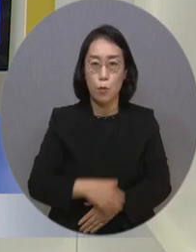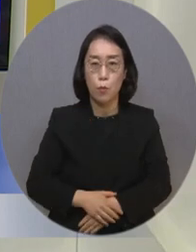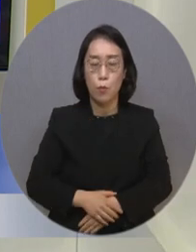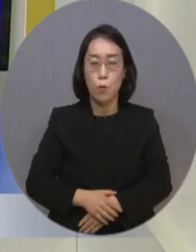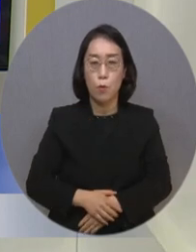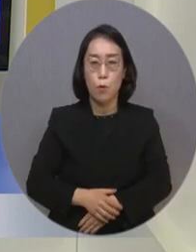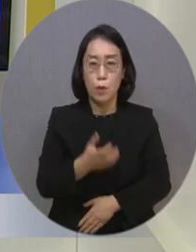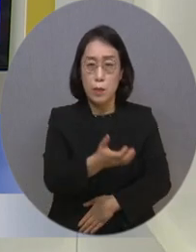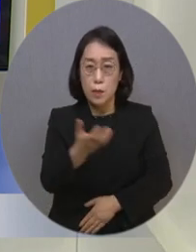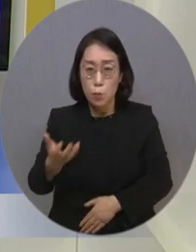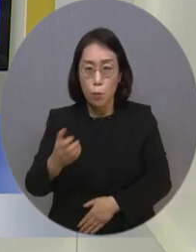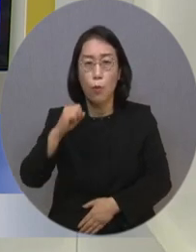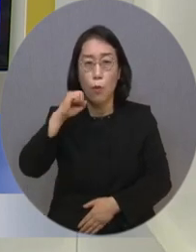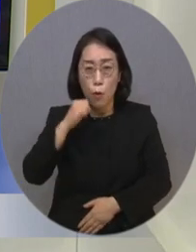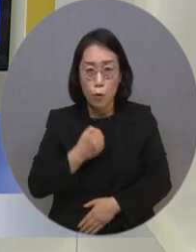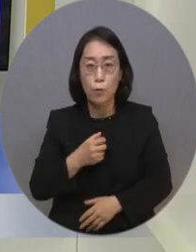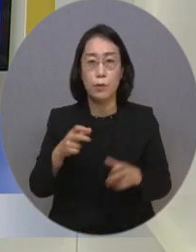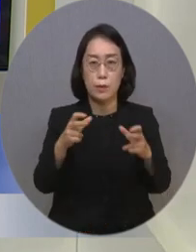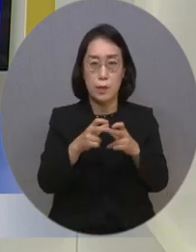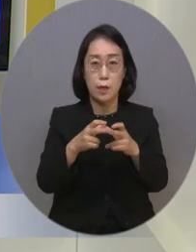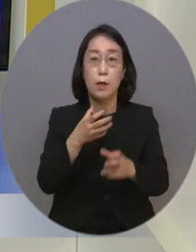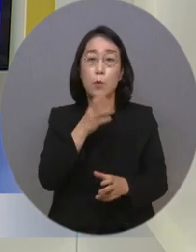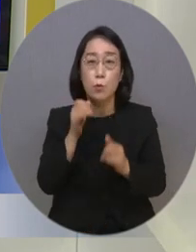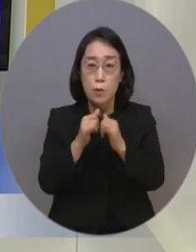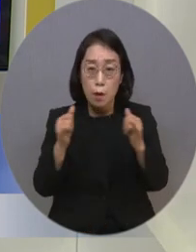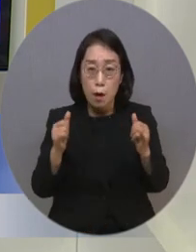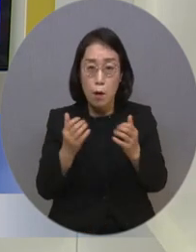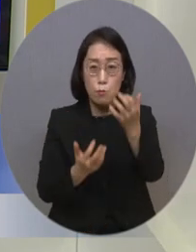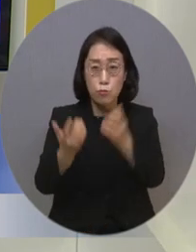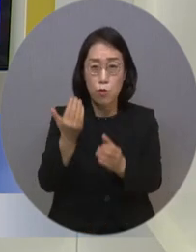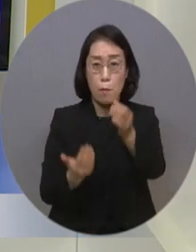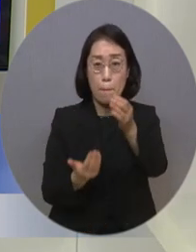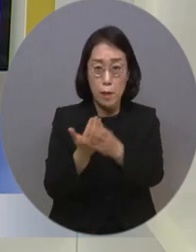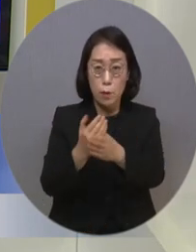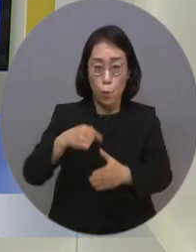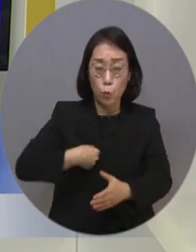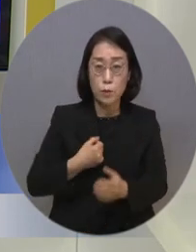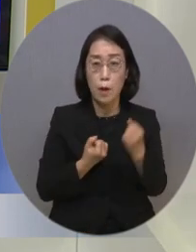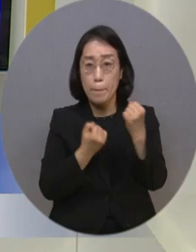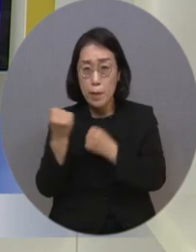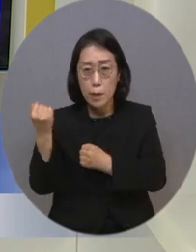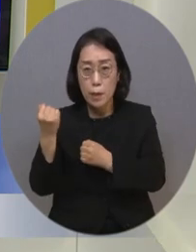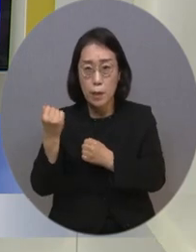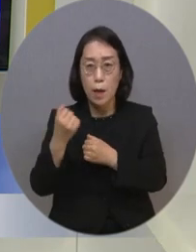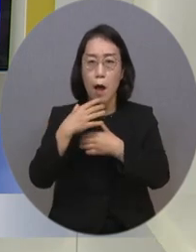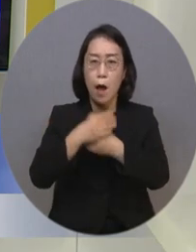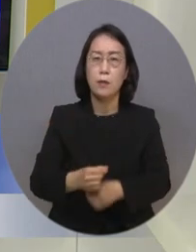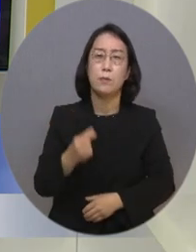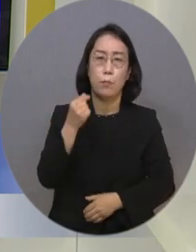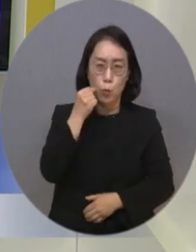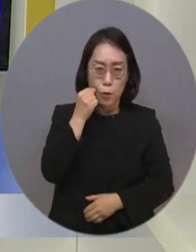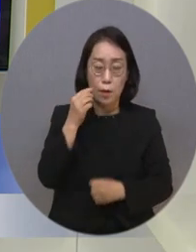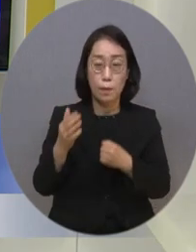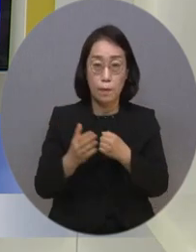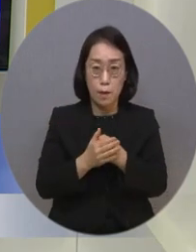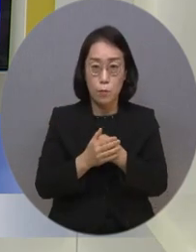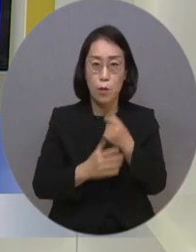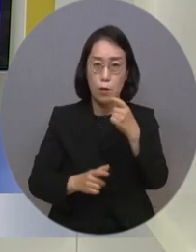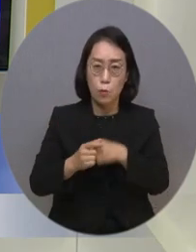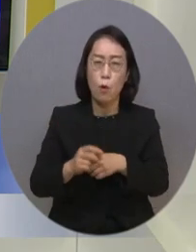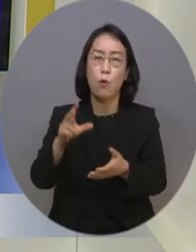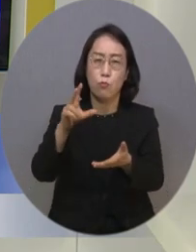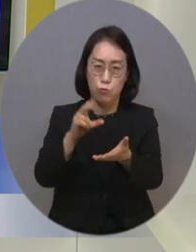이동이 불편한 장애인이나 노약자 등이 화재 발생 시 자력으로 대피가 어려움에 따라 그 피해가 더욱